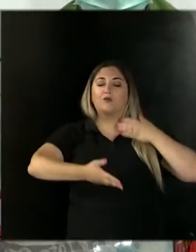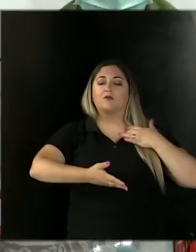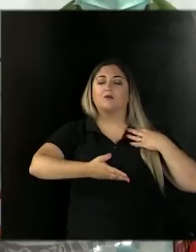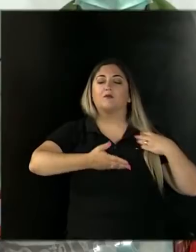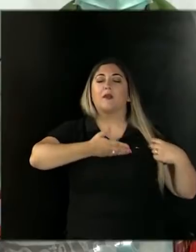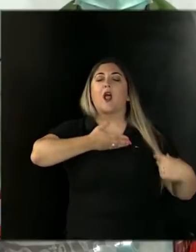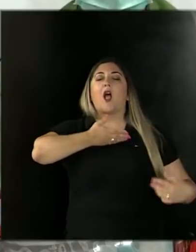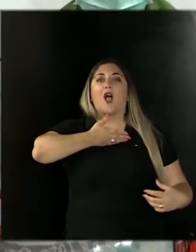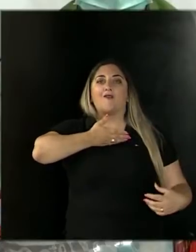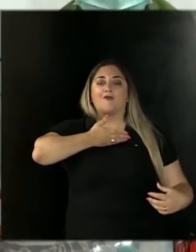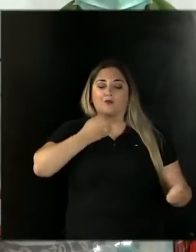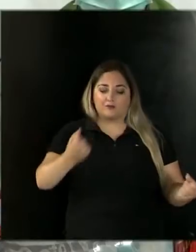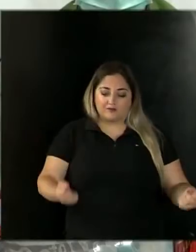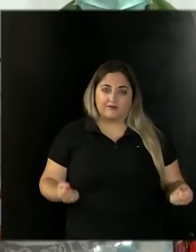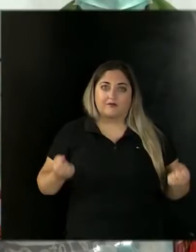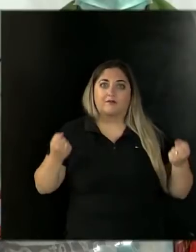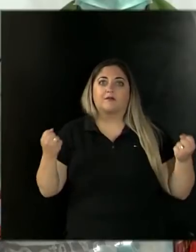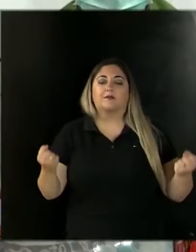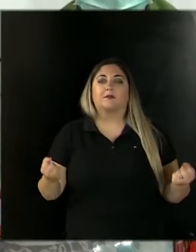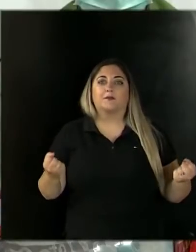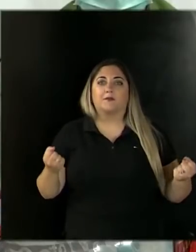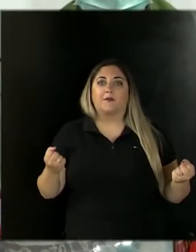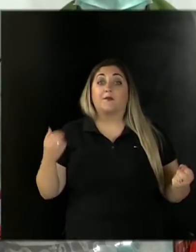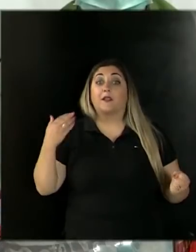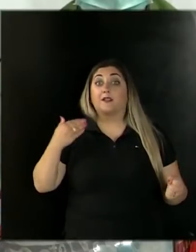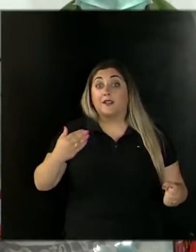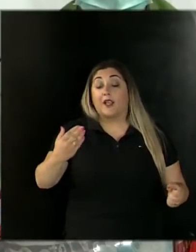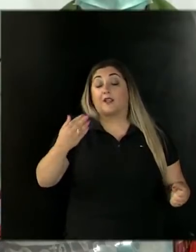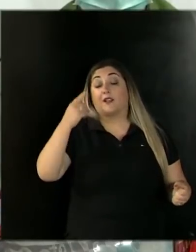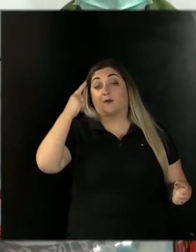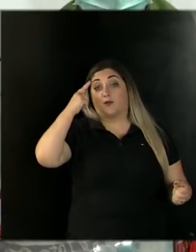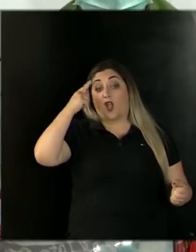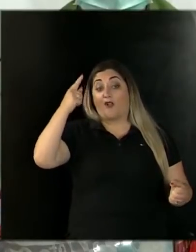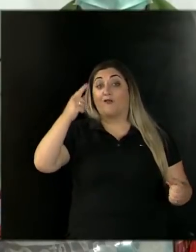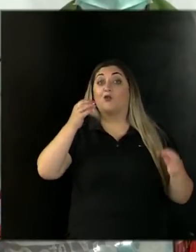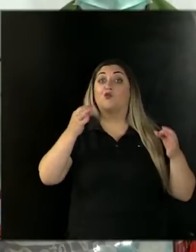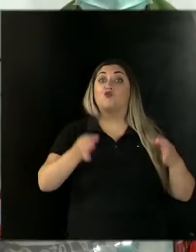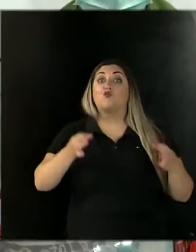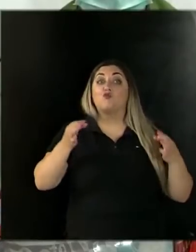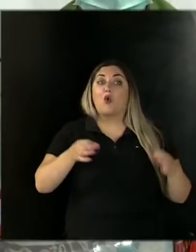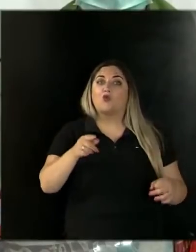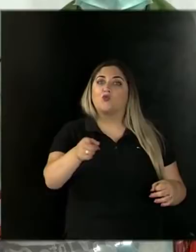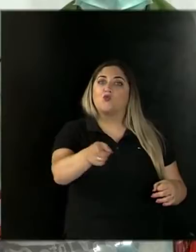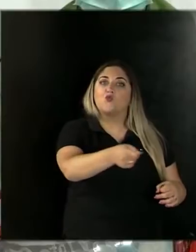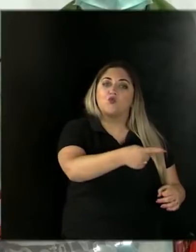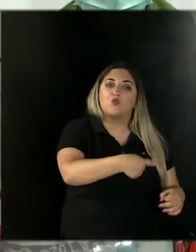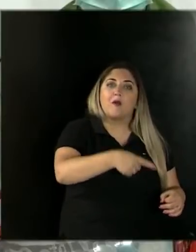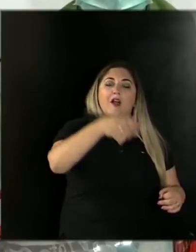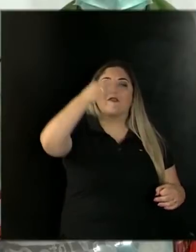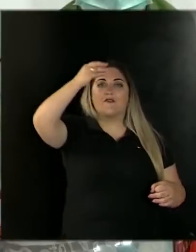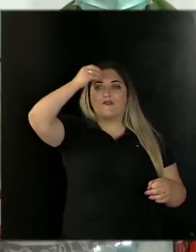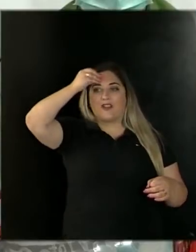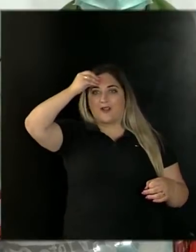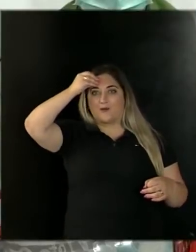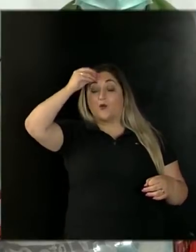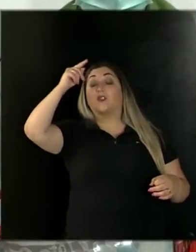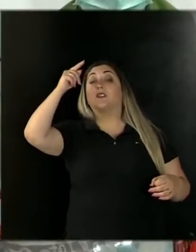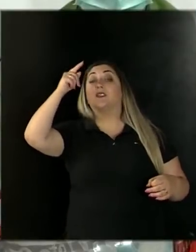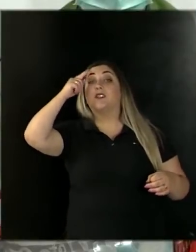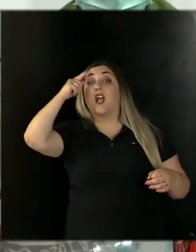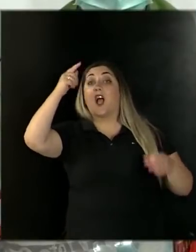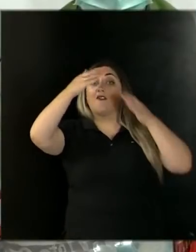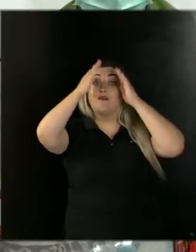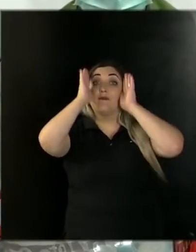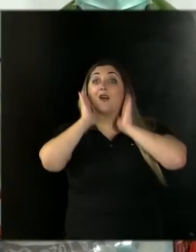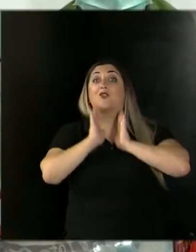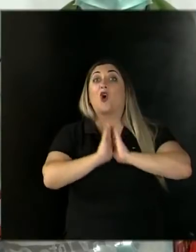jgħidilna l-Evanġelu ta' Luqa id-darba, setgħu jifhmu minu, kienu jafu l-Marija,